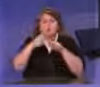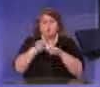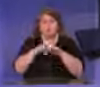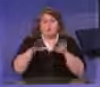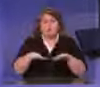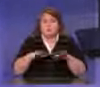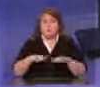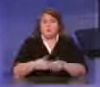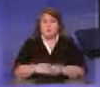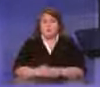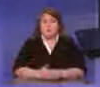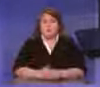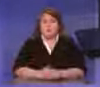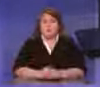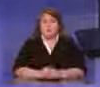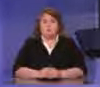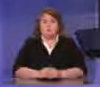участке.